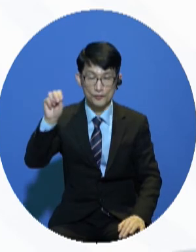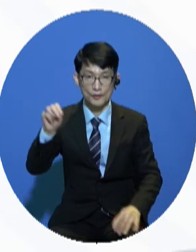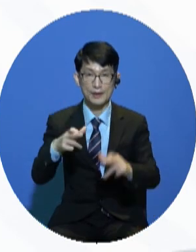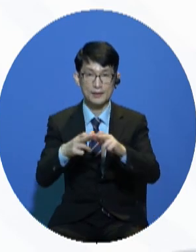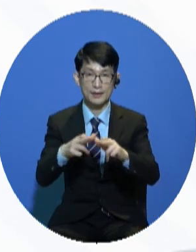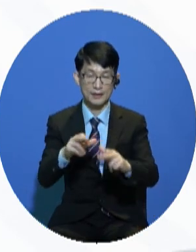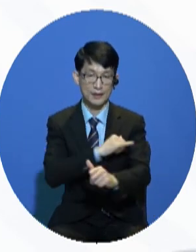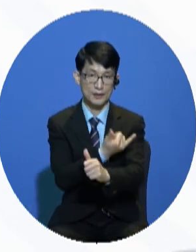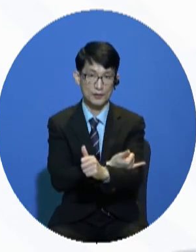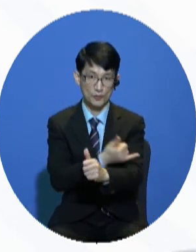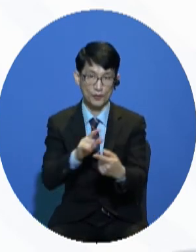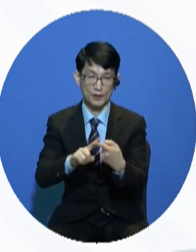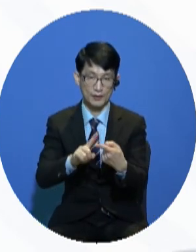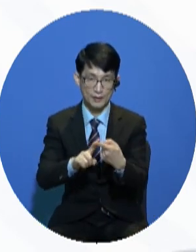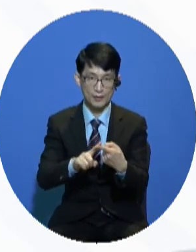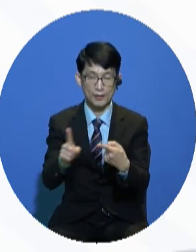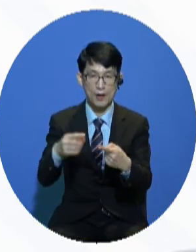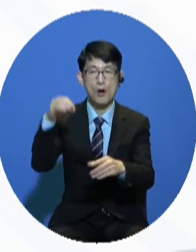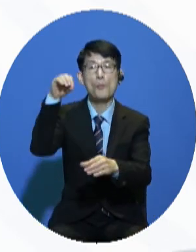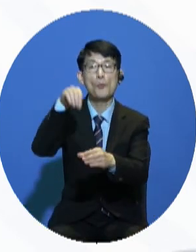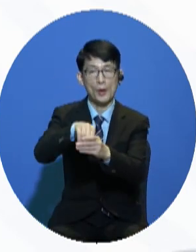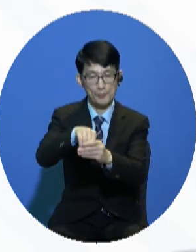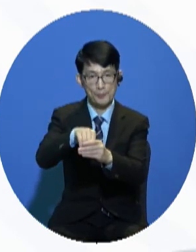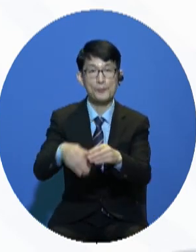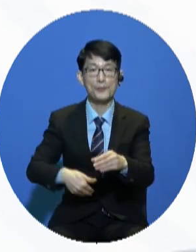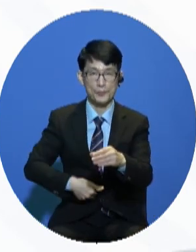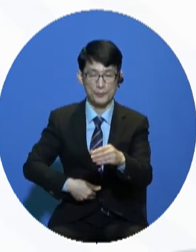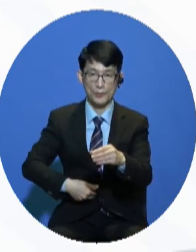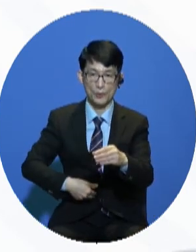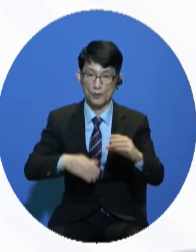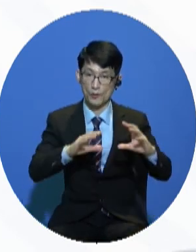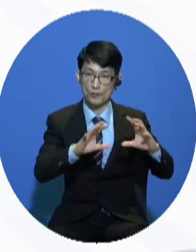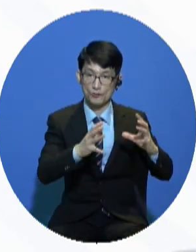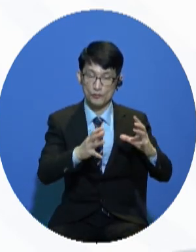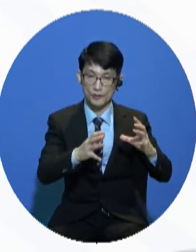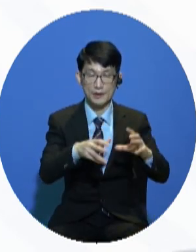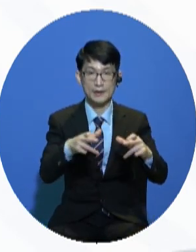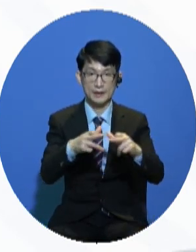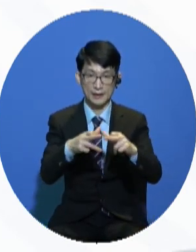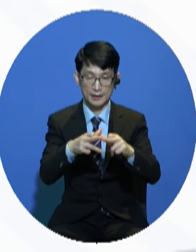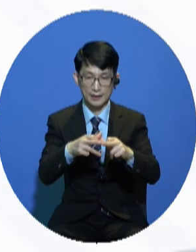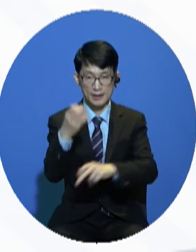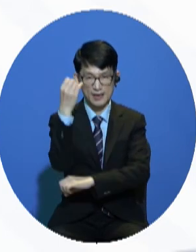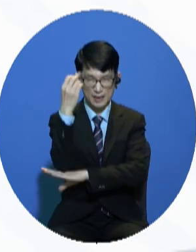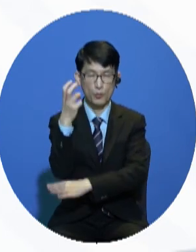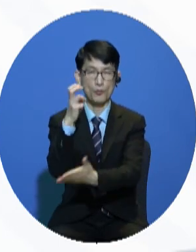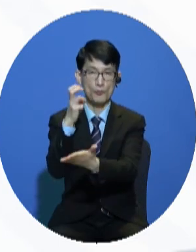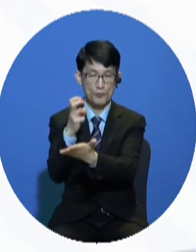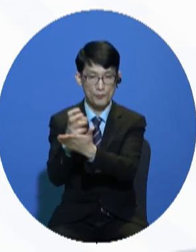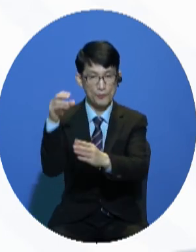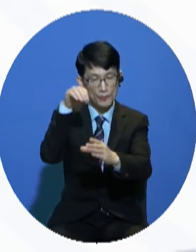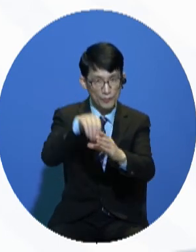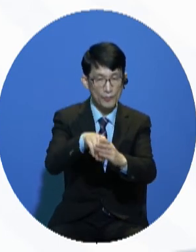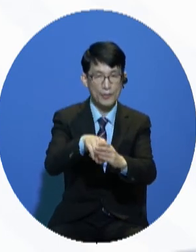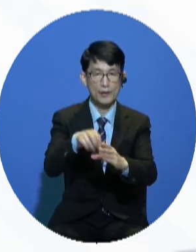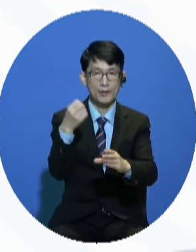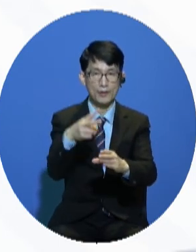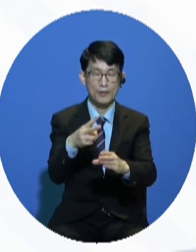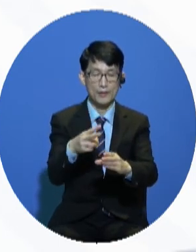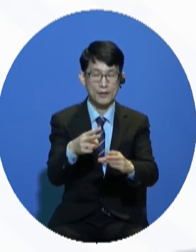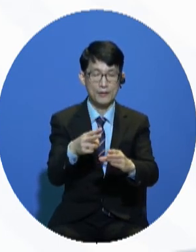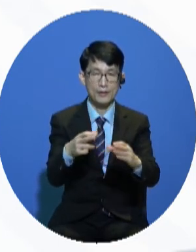규정하고 있는 장애인의 제 권리를 분명히 포함시키고, 또 국가장애인위원회 설치라든가 기본적인 내용을 최대한 반영하면서 장애인